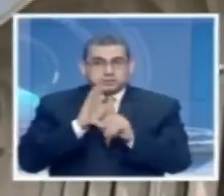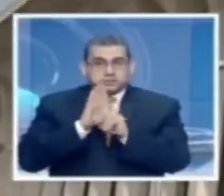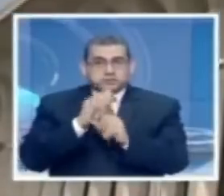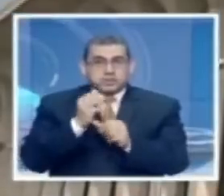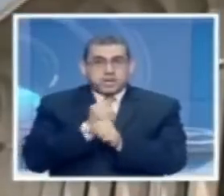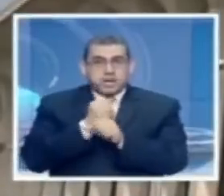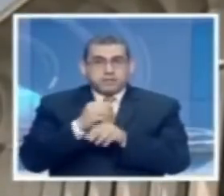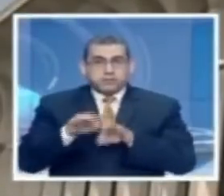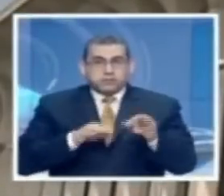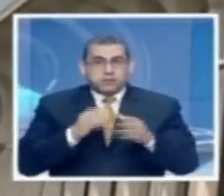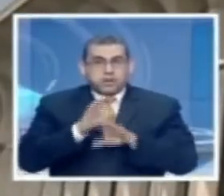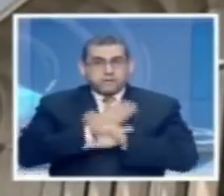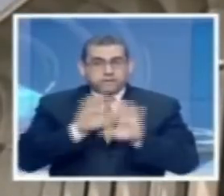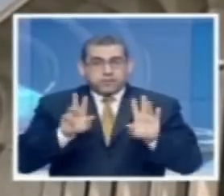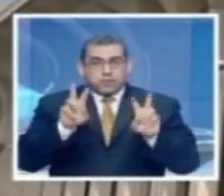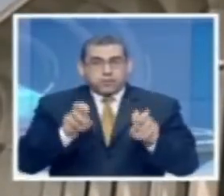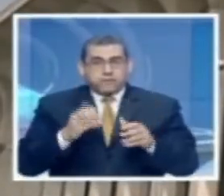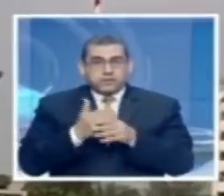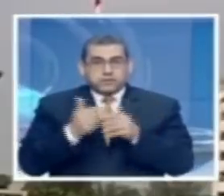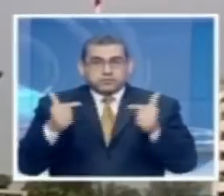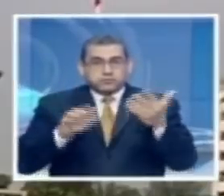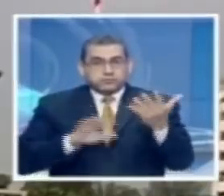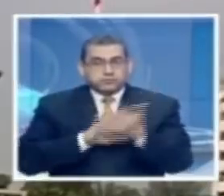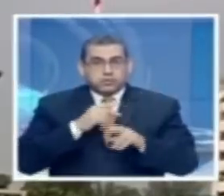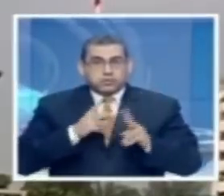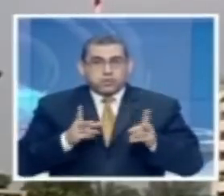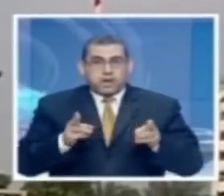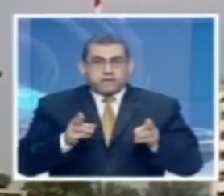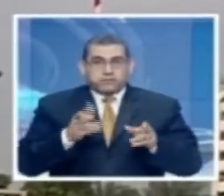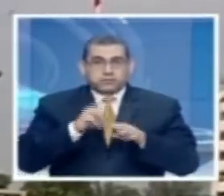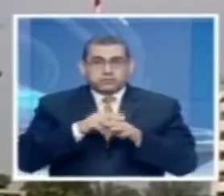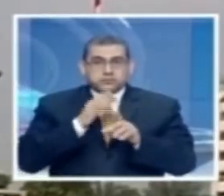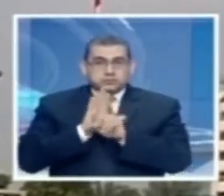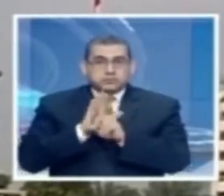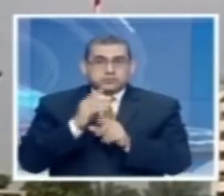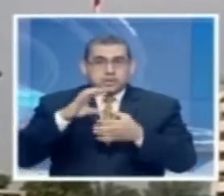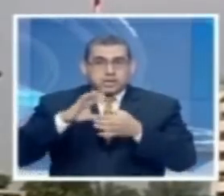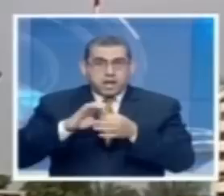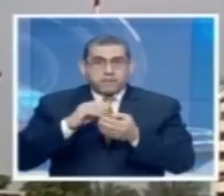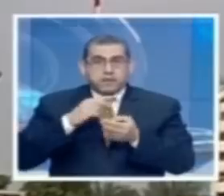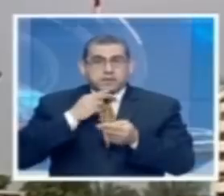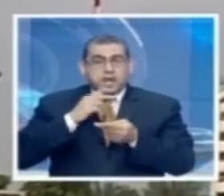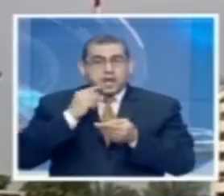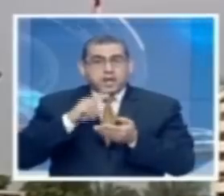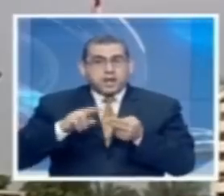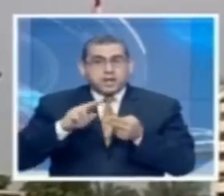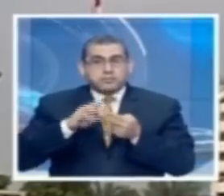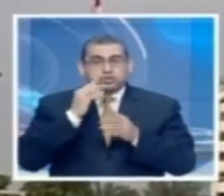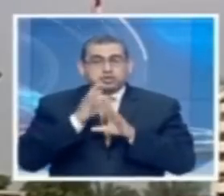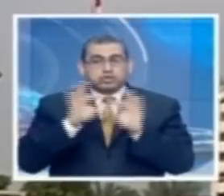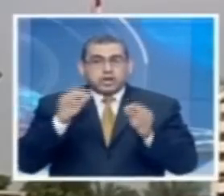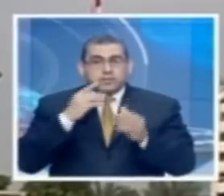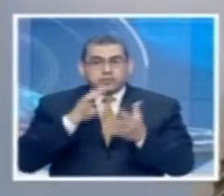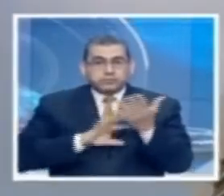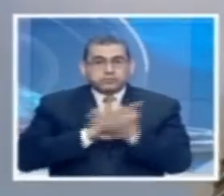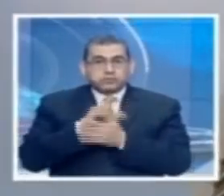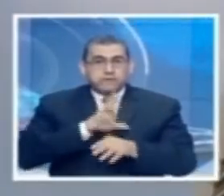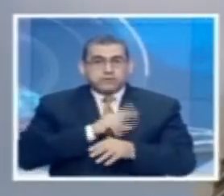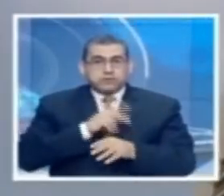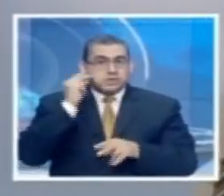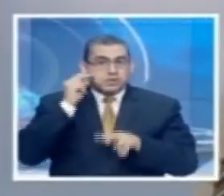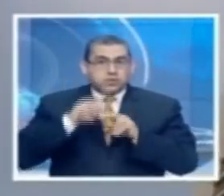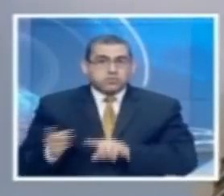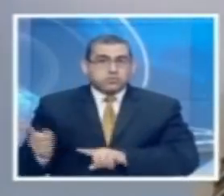المساعي الدبلوماسية لإنهاء الأزمة الحالية ولدعم جهود التوصل إلى حل دائم وشامل للصراع